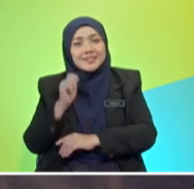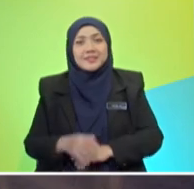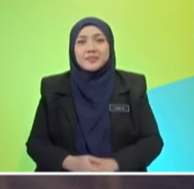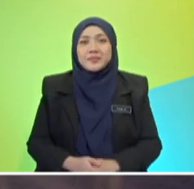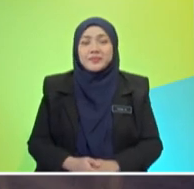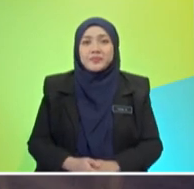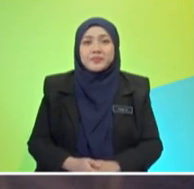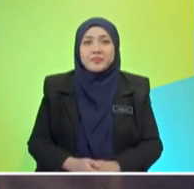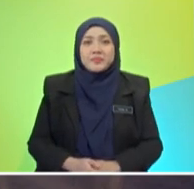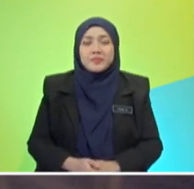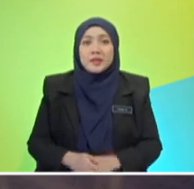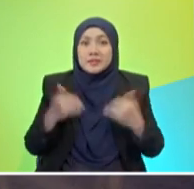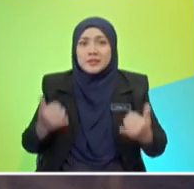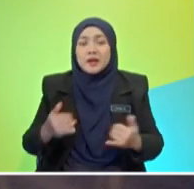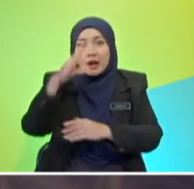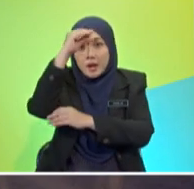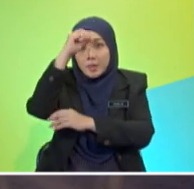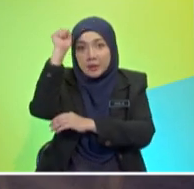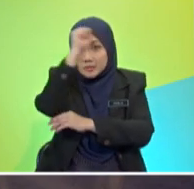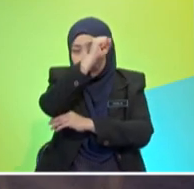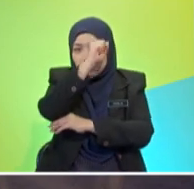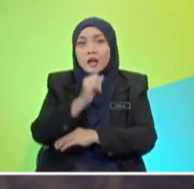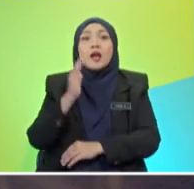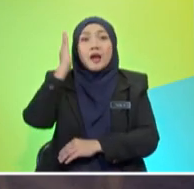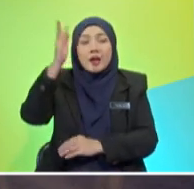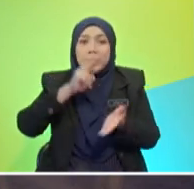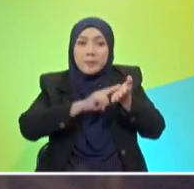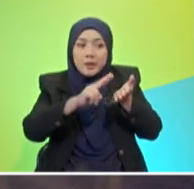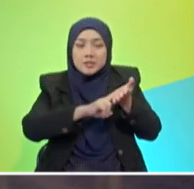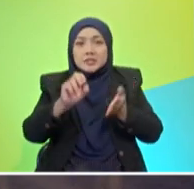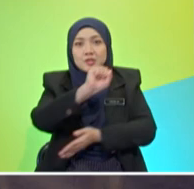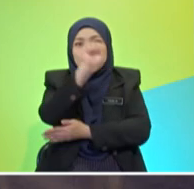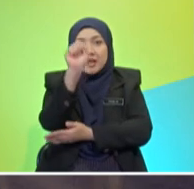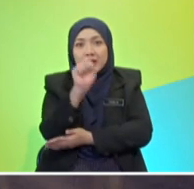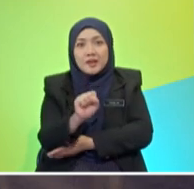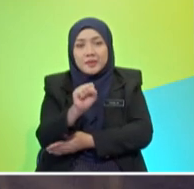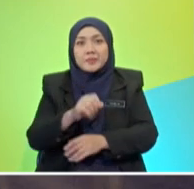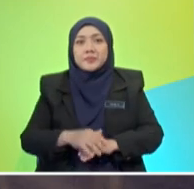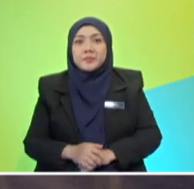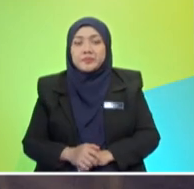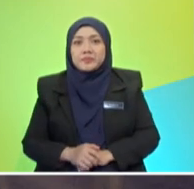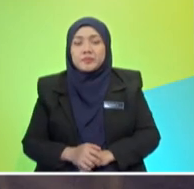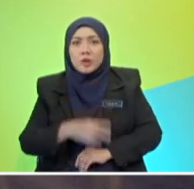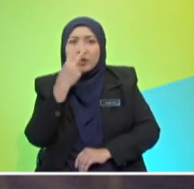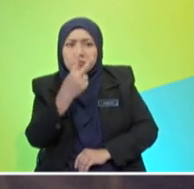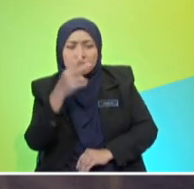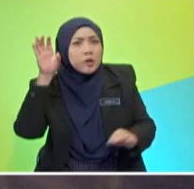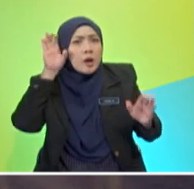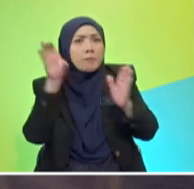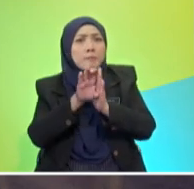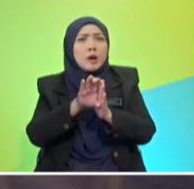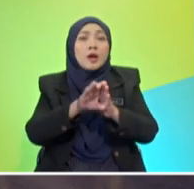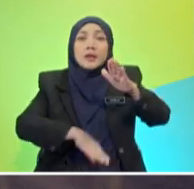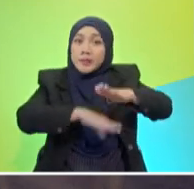tengok Syah cuba baca jawapan soalan di hadapan. Yang ini cikgu? Ya. Yeah. Okey, saya bacakan ya. Perhatikan gambar di